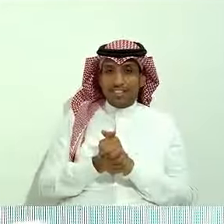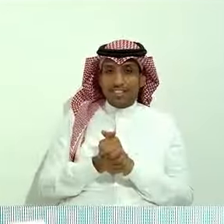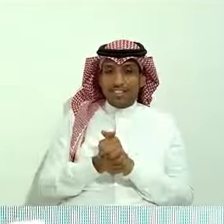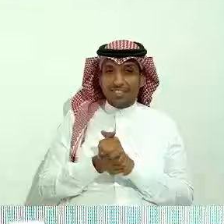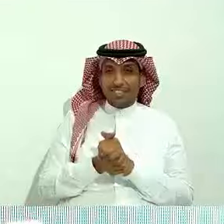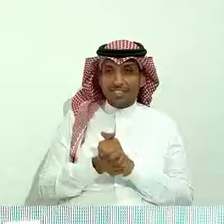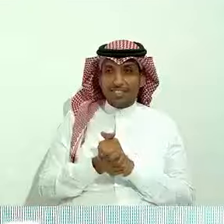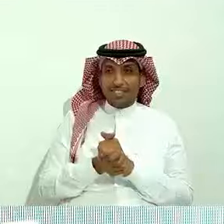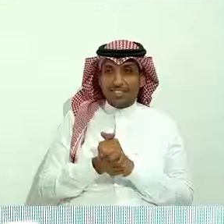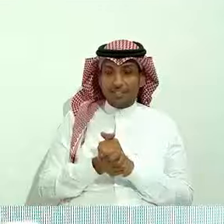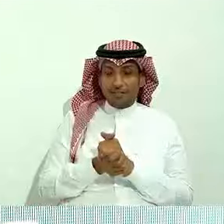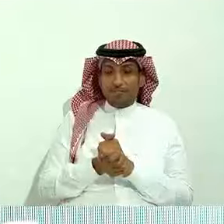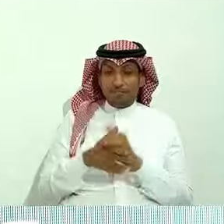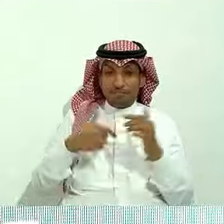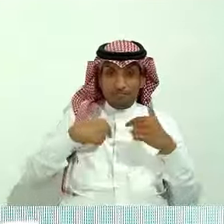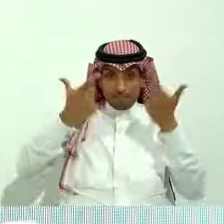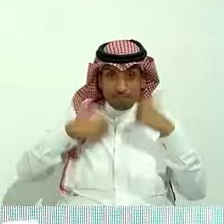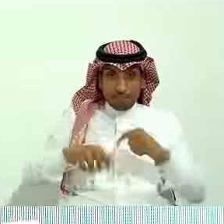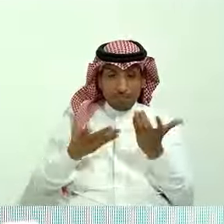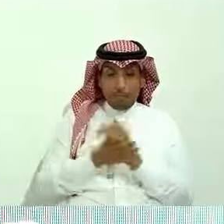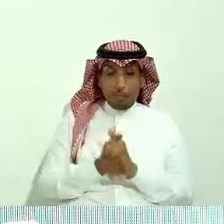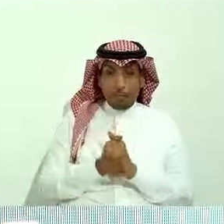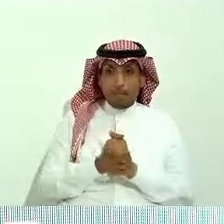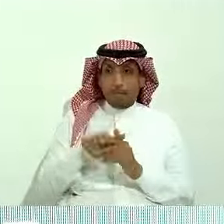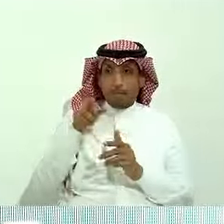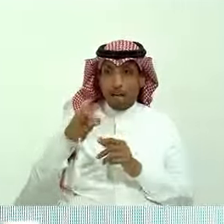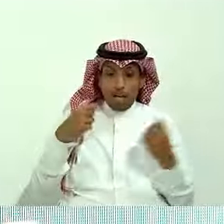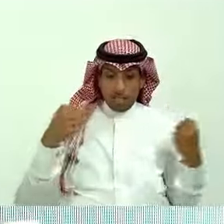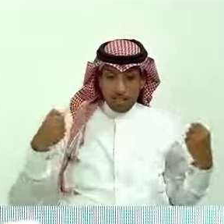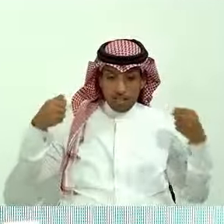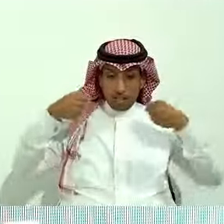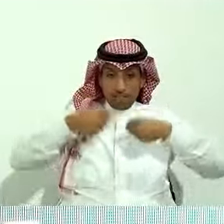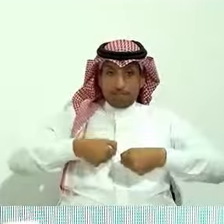إيش لابسة؟ هذه عباية